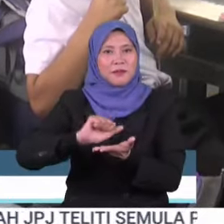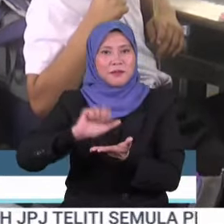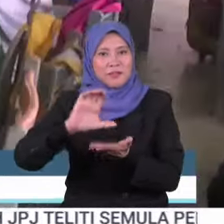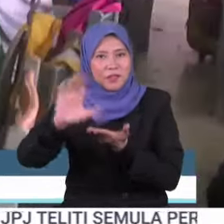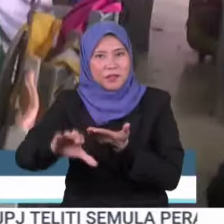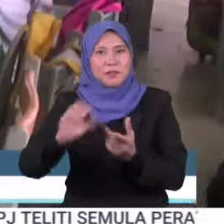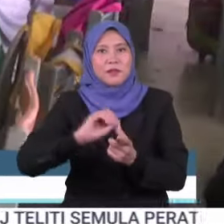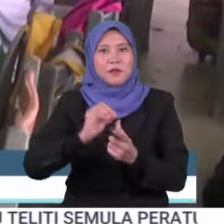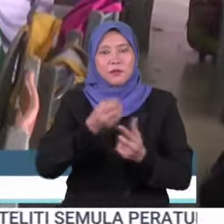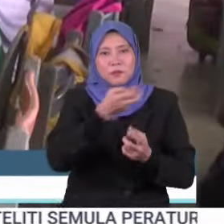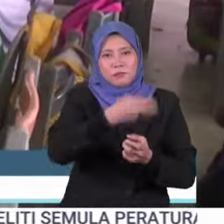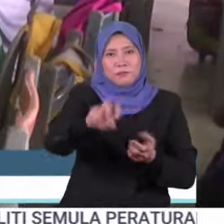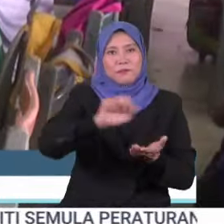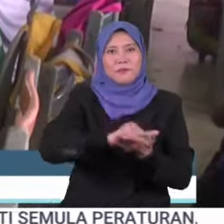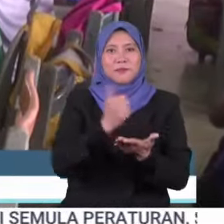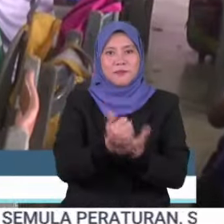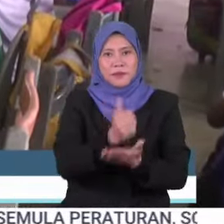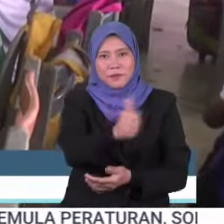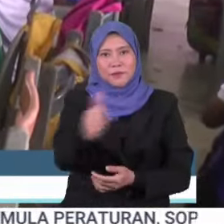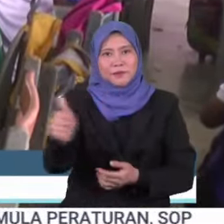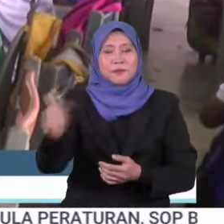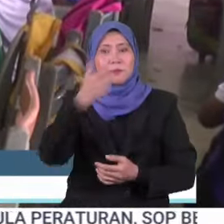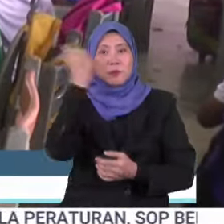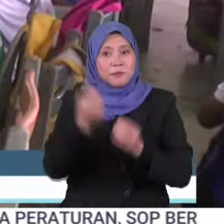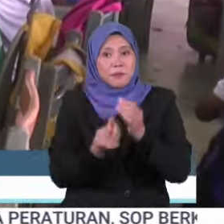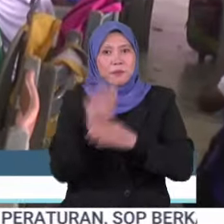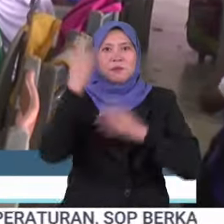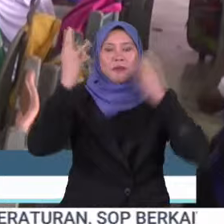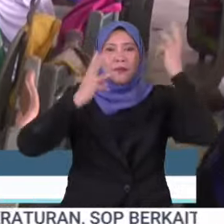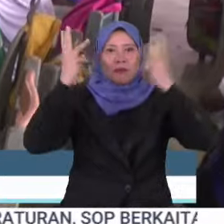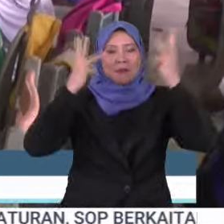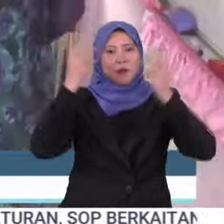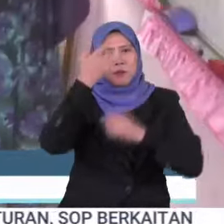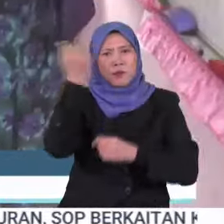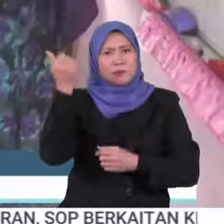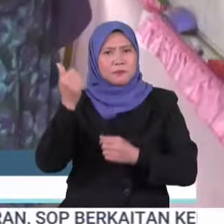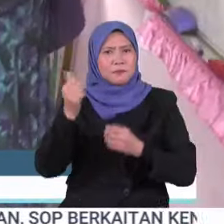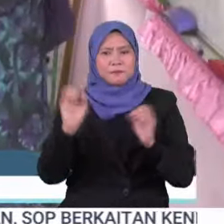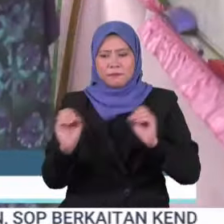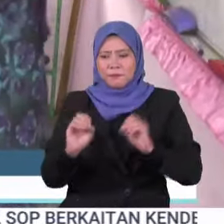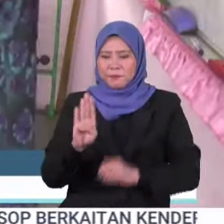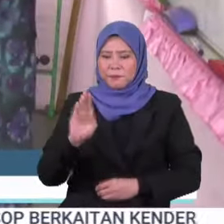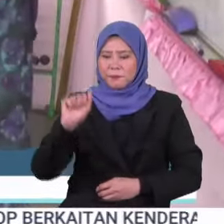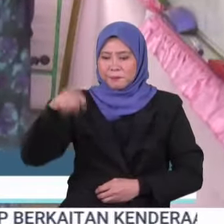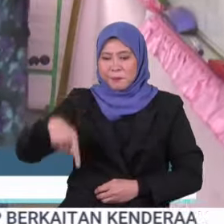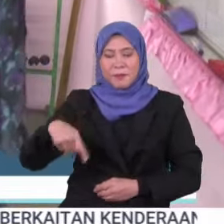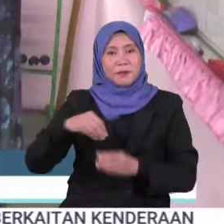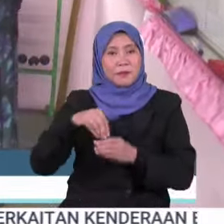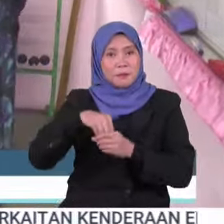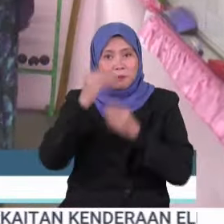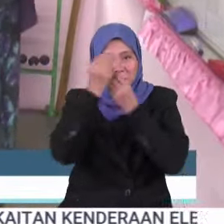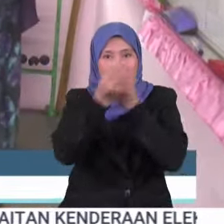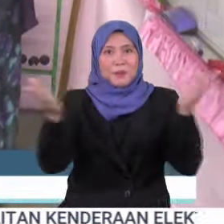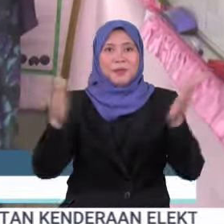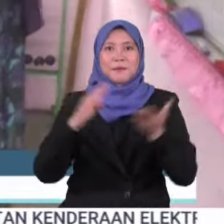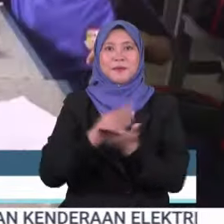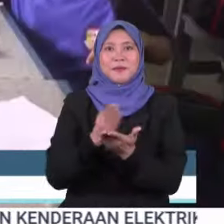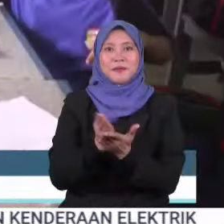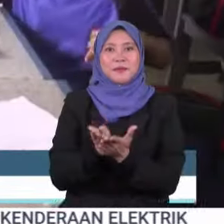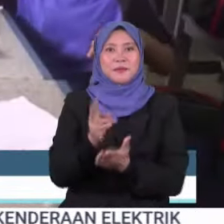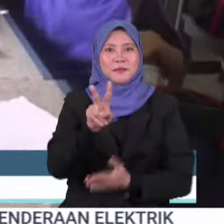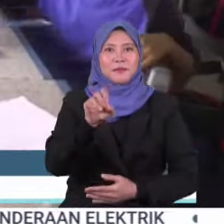masing-masing penjelasan dibuat susulan timbul kebimbangan sesetengah pihak mengenai ketiadaan BAP dalam pengumuman belanjawan